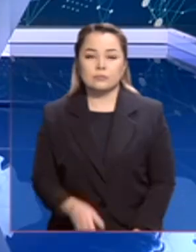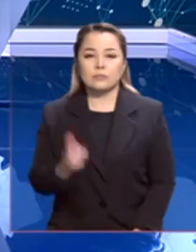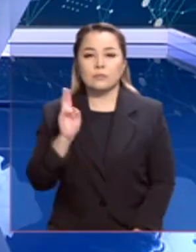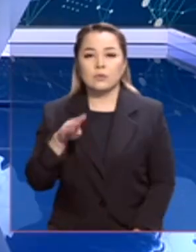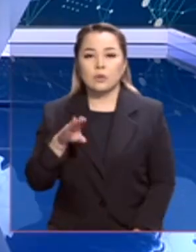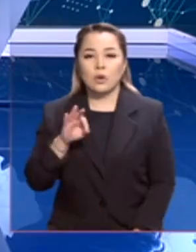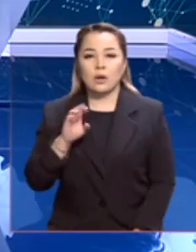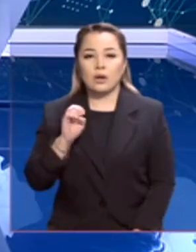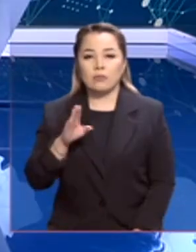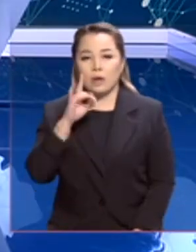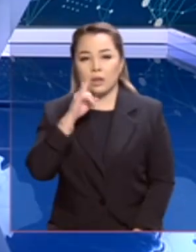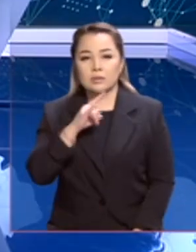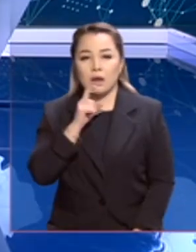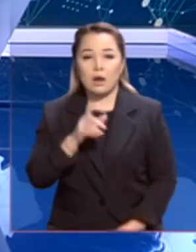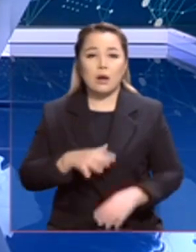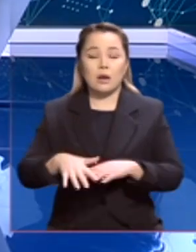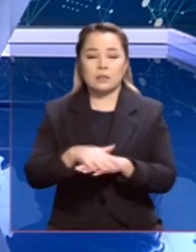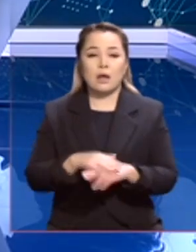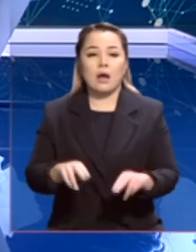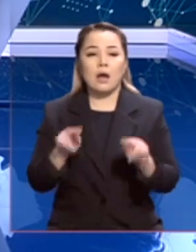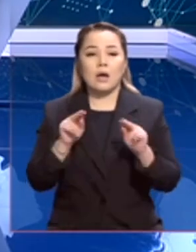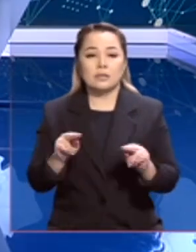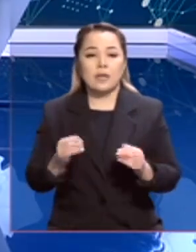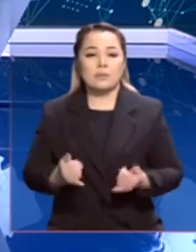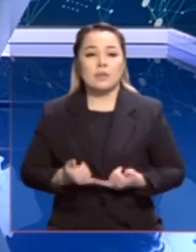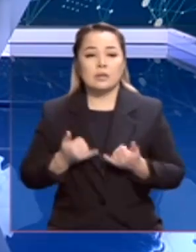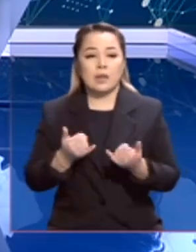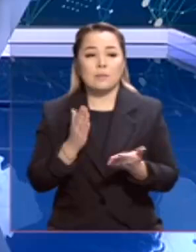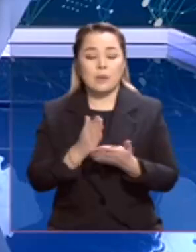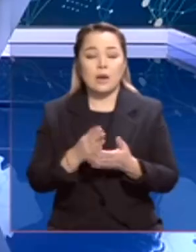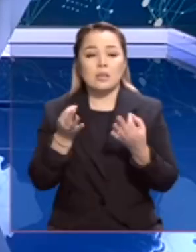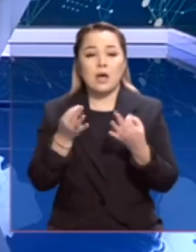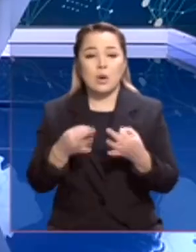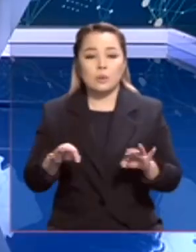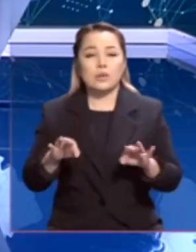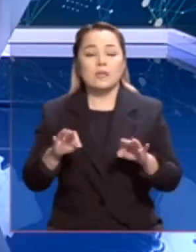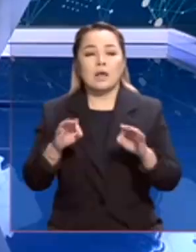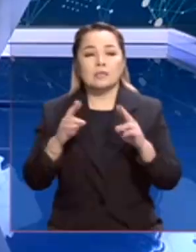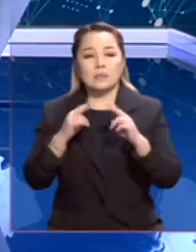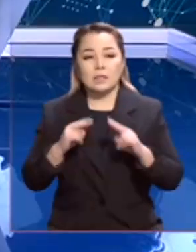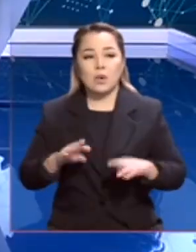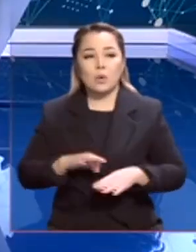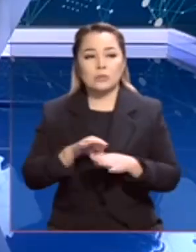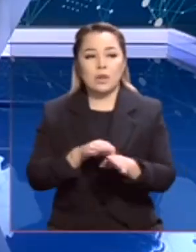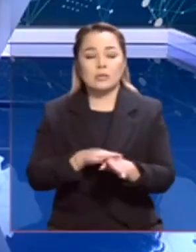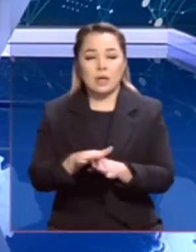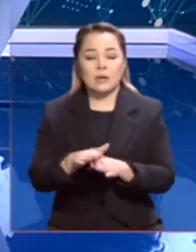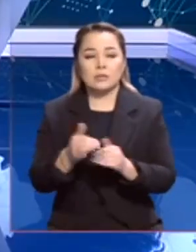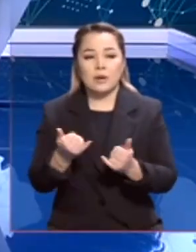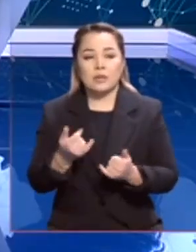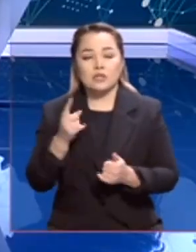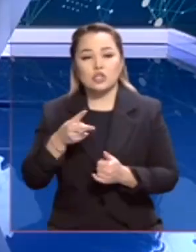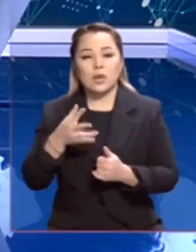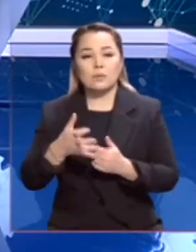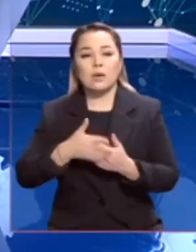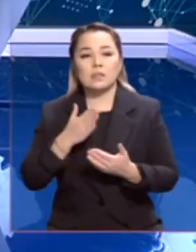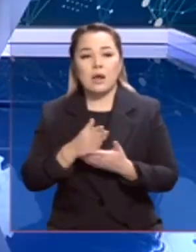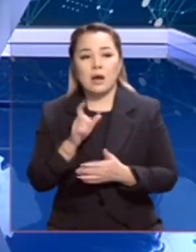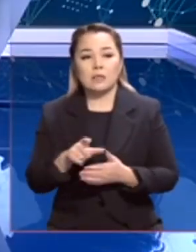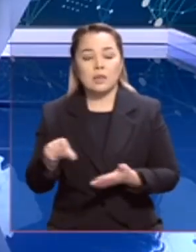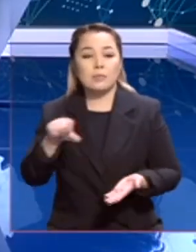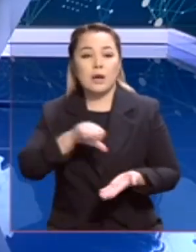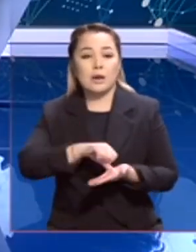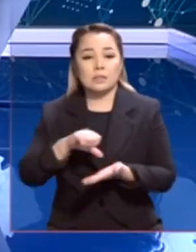Қасым Жомарт Тоқаев Қазақстан халқына ант берді. Тәуелсіздік сарайында өткен салтанатты рәсімге 2,5 мыңнан астам адам